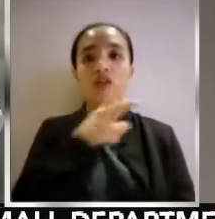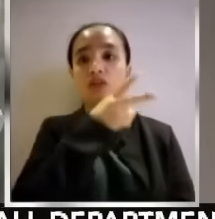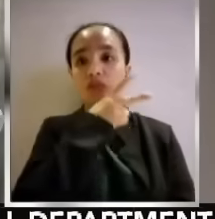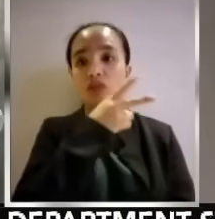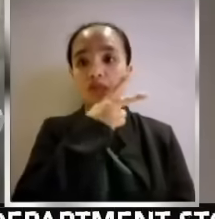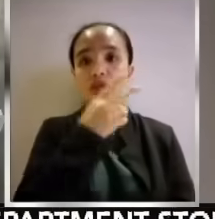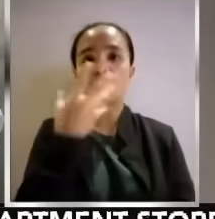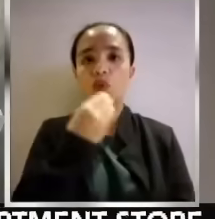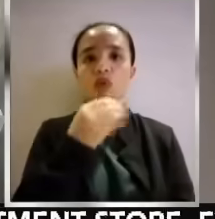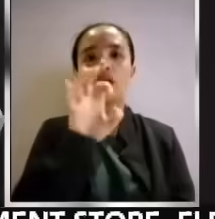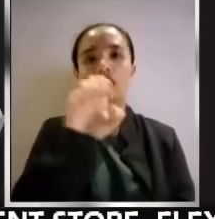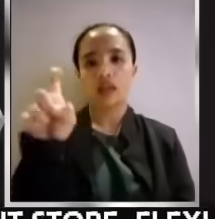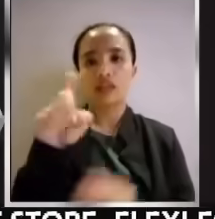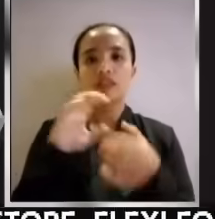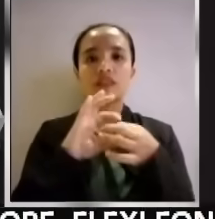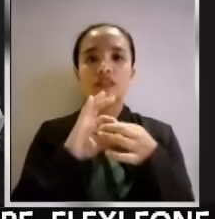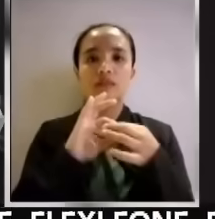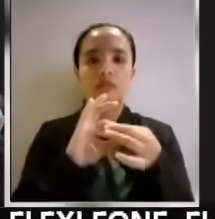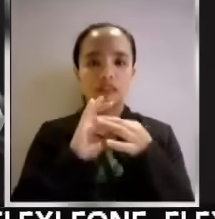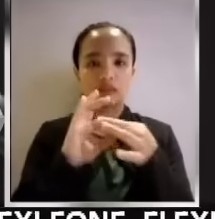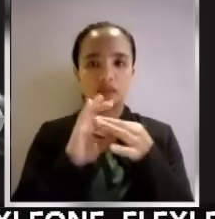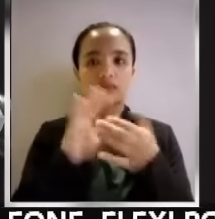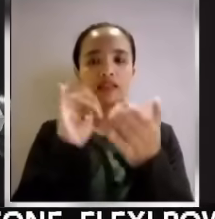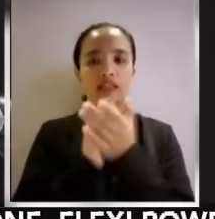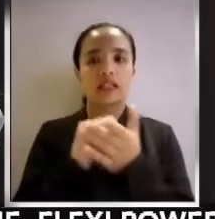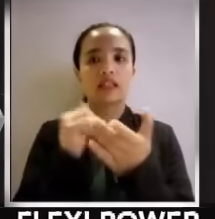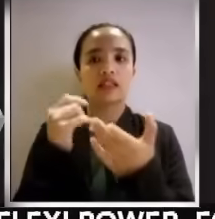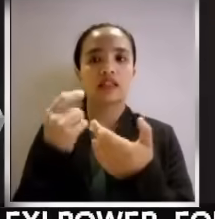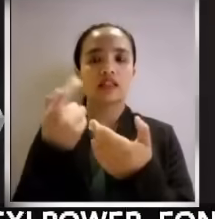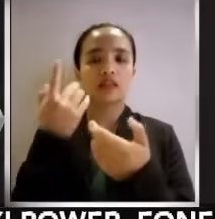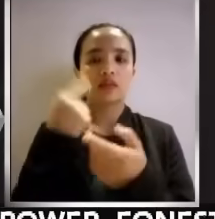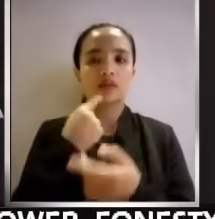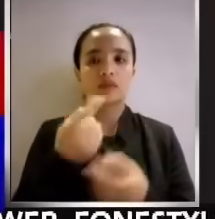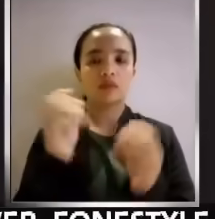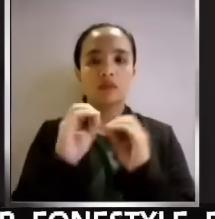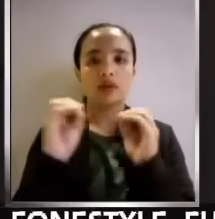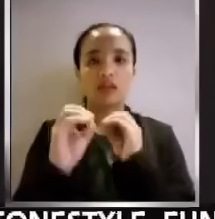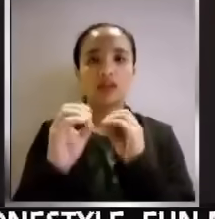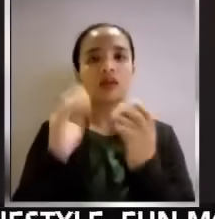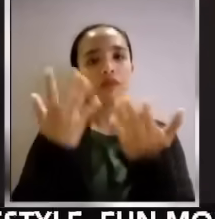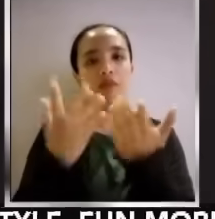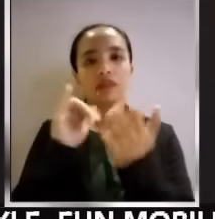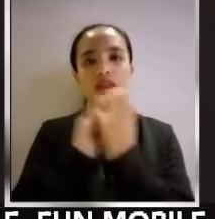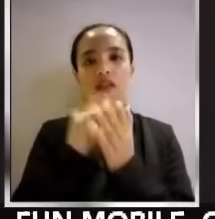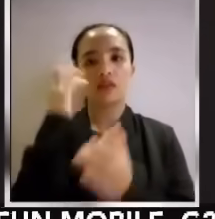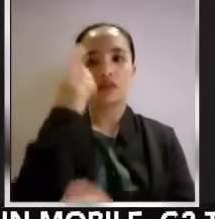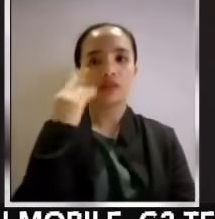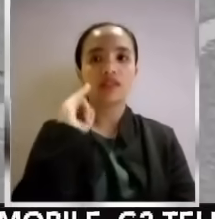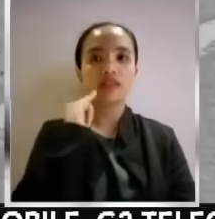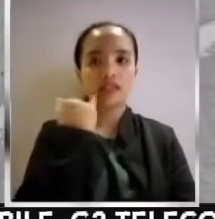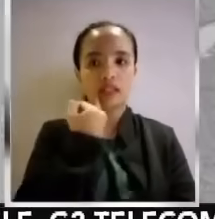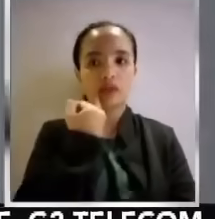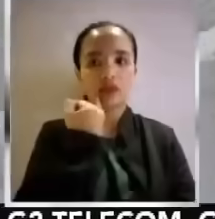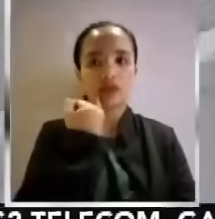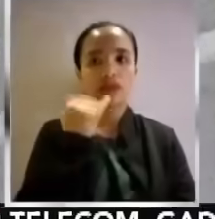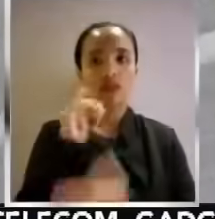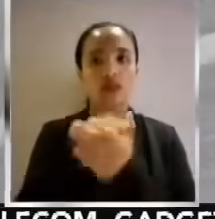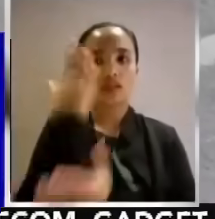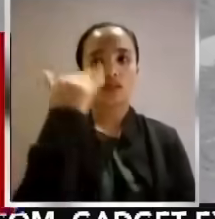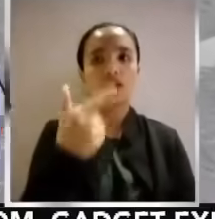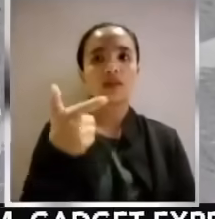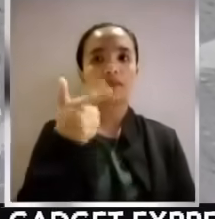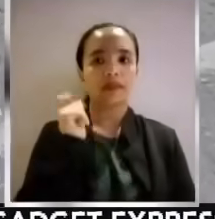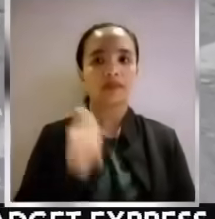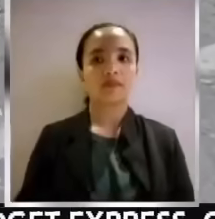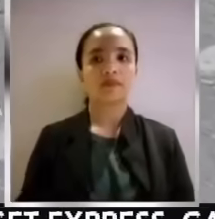ng live-in partner ng biktima. Wala pa siyang pahayag. Selos ang isa sa mga tinitingnang anglo ng mga pulis sa pamamaril.